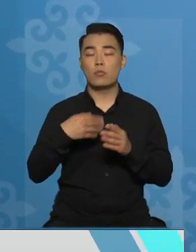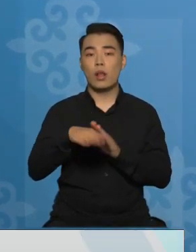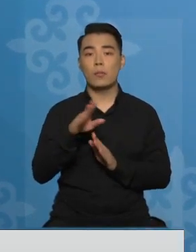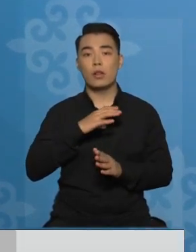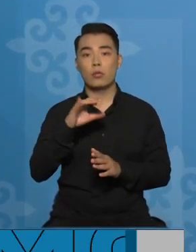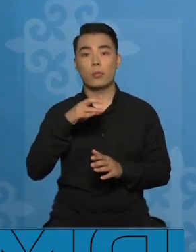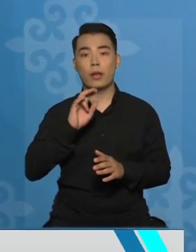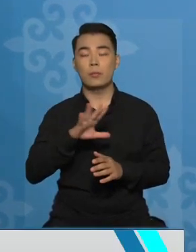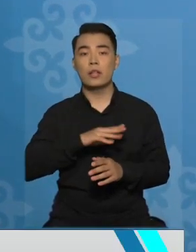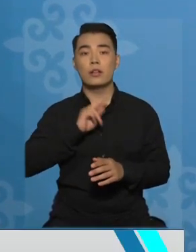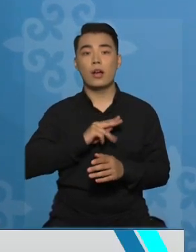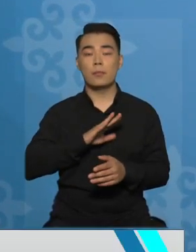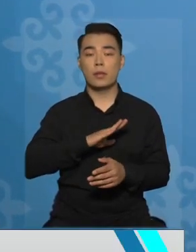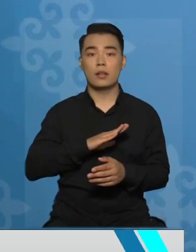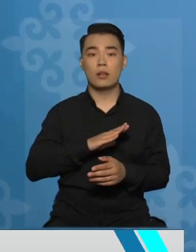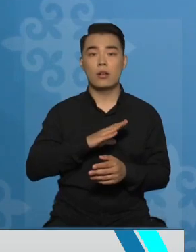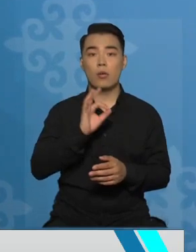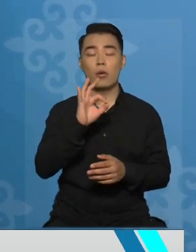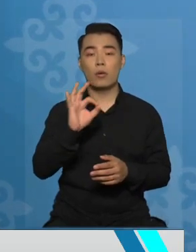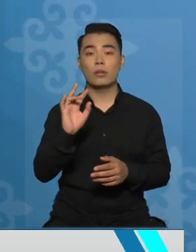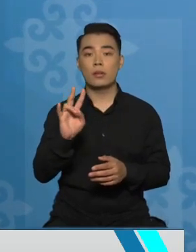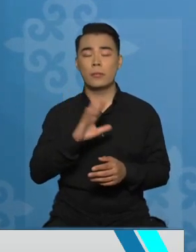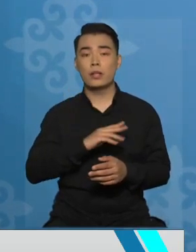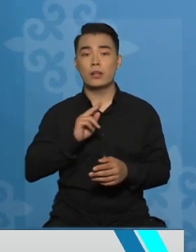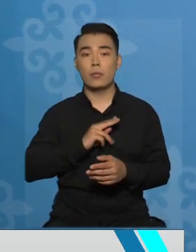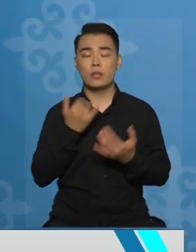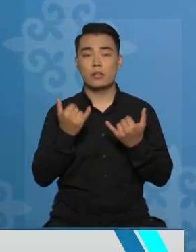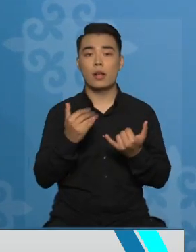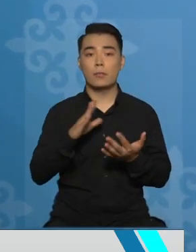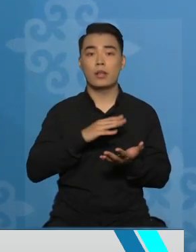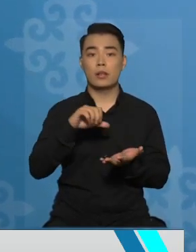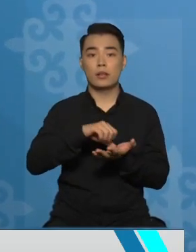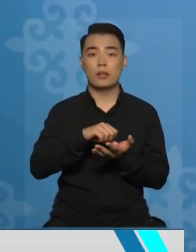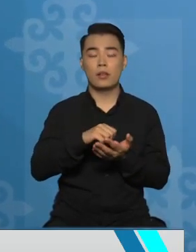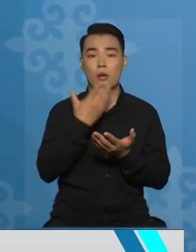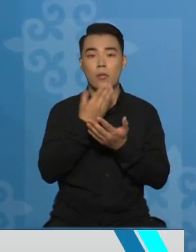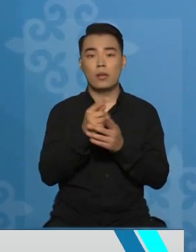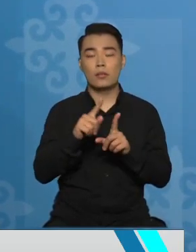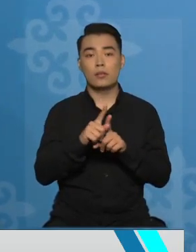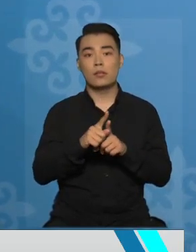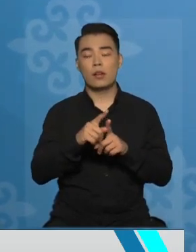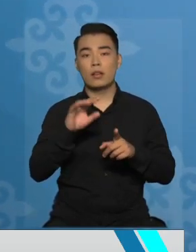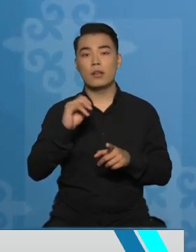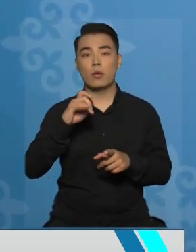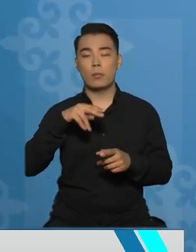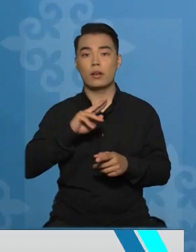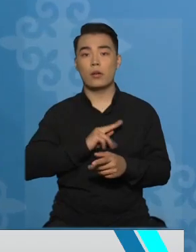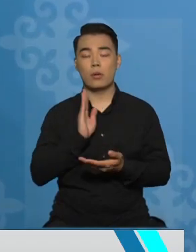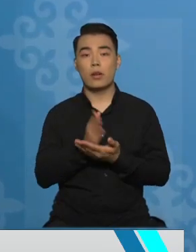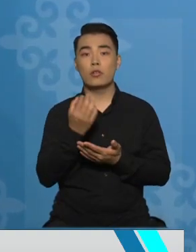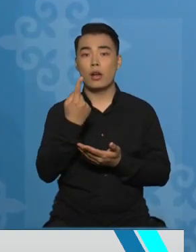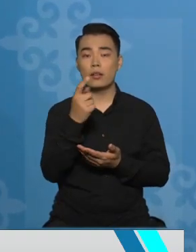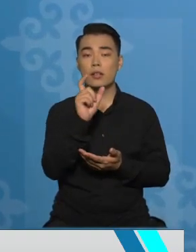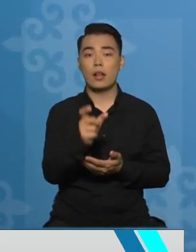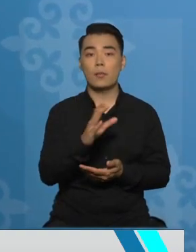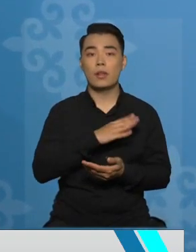них работала в системе ООН и сейчас находится в Аддис-Абебе, в Эфиопии. Еще одна гражданка работала